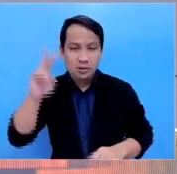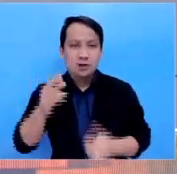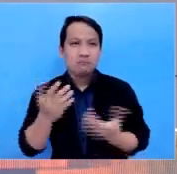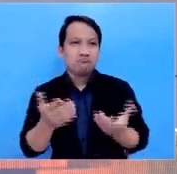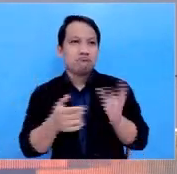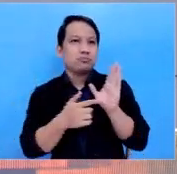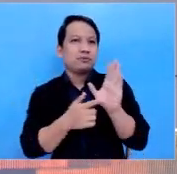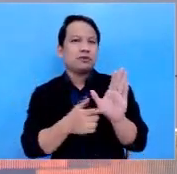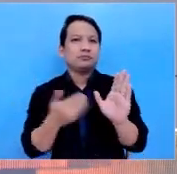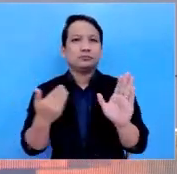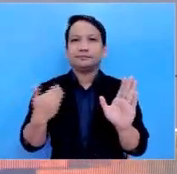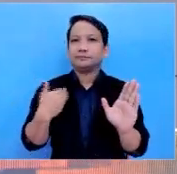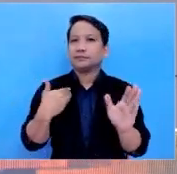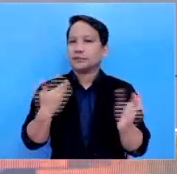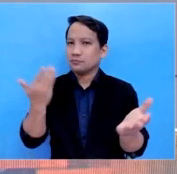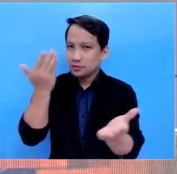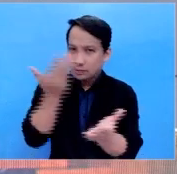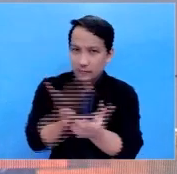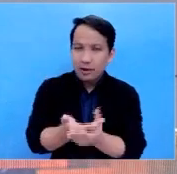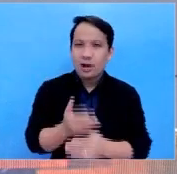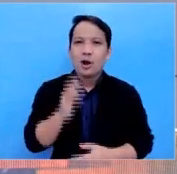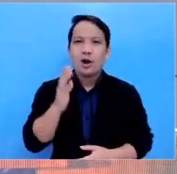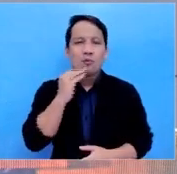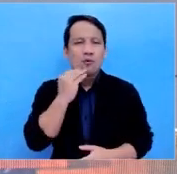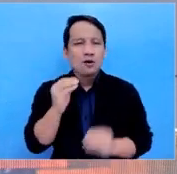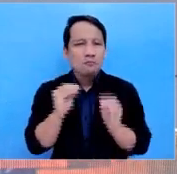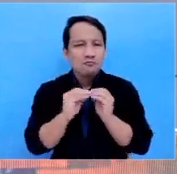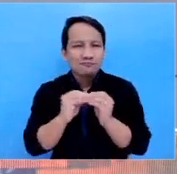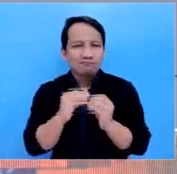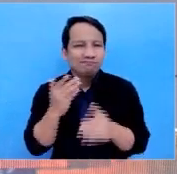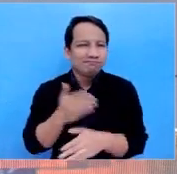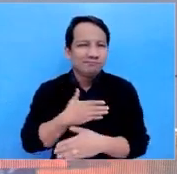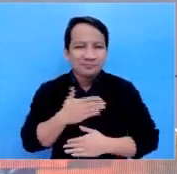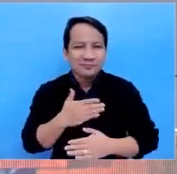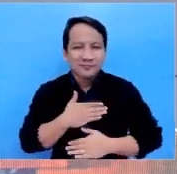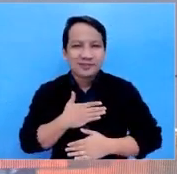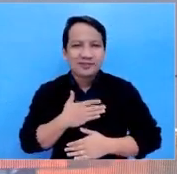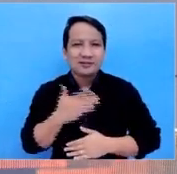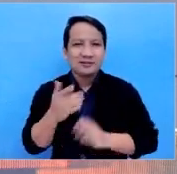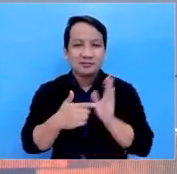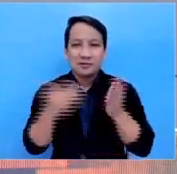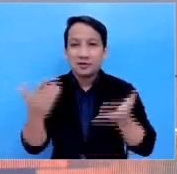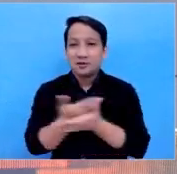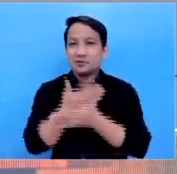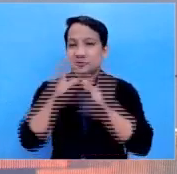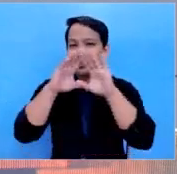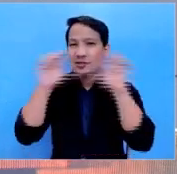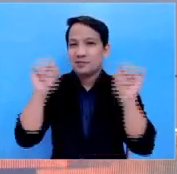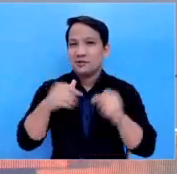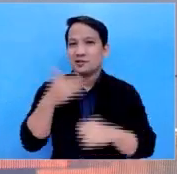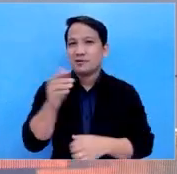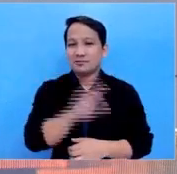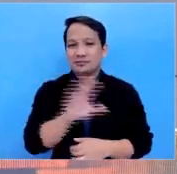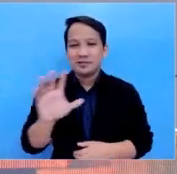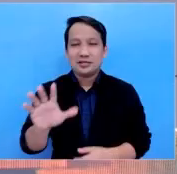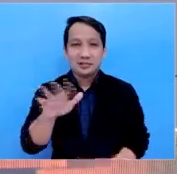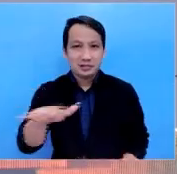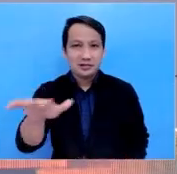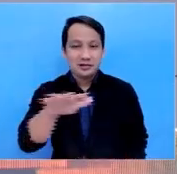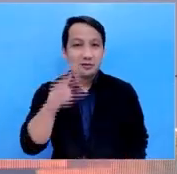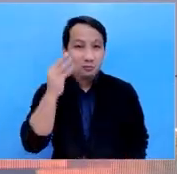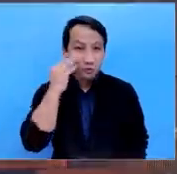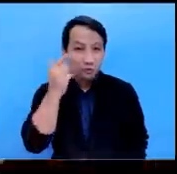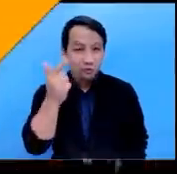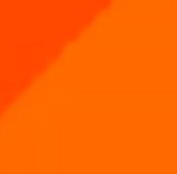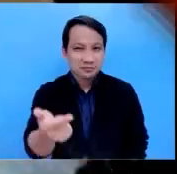hindi man personal na nakadalo, ay labis pa rin ang tuwa sa inaugurasyon ng bagong Pangulo. Nasa frontline ng balitang yan, si Mon